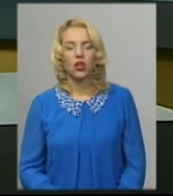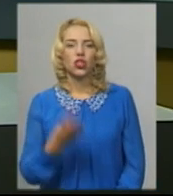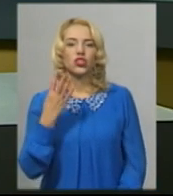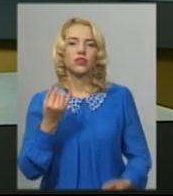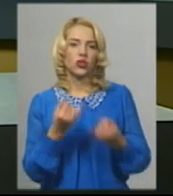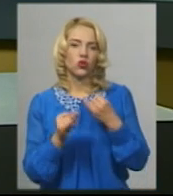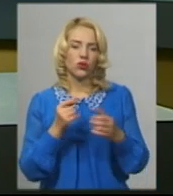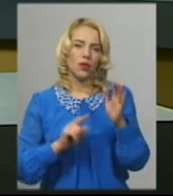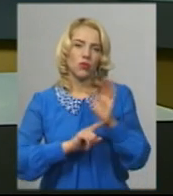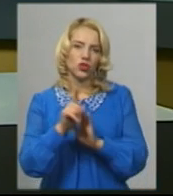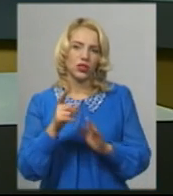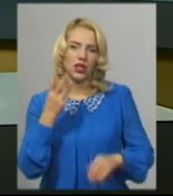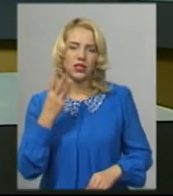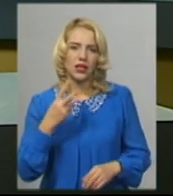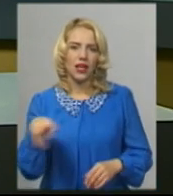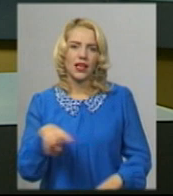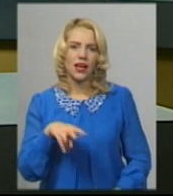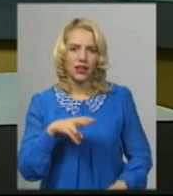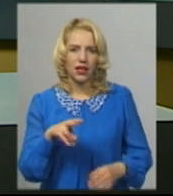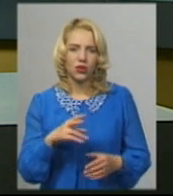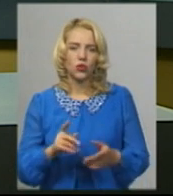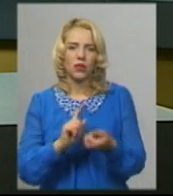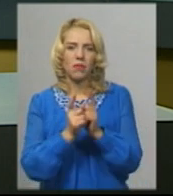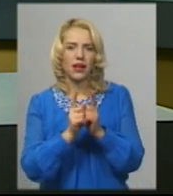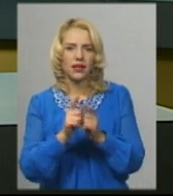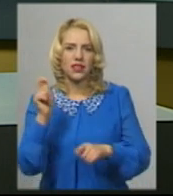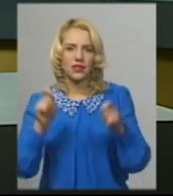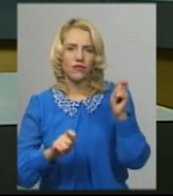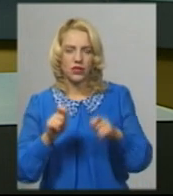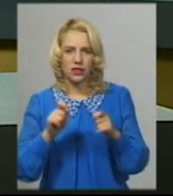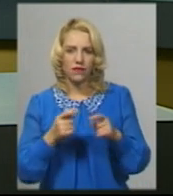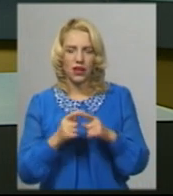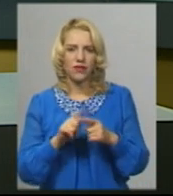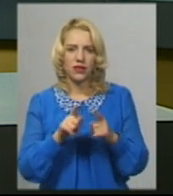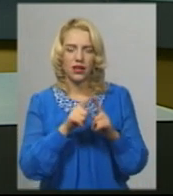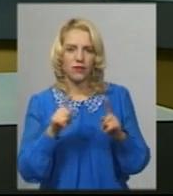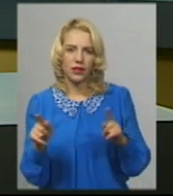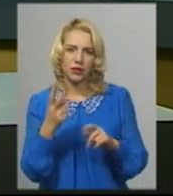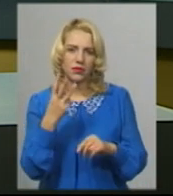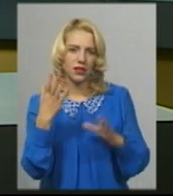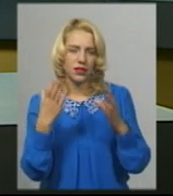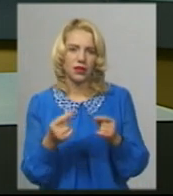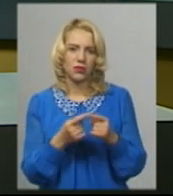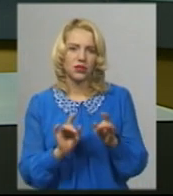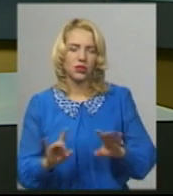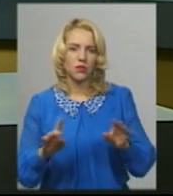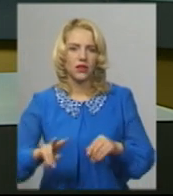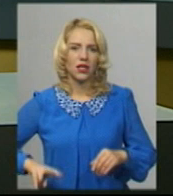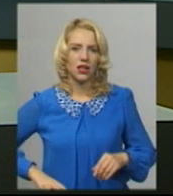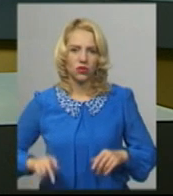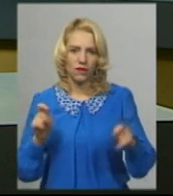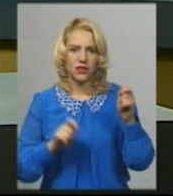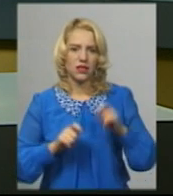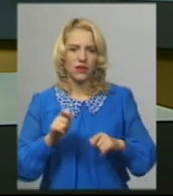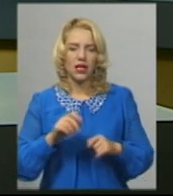Четвертого жовтня розпочинається третій літературно-перекладацький фестиваль «Транслаторіум». Триватиме він 3 дні. Про це розповіла директорка